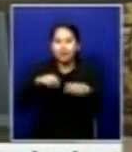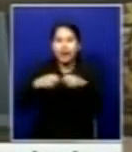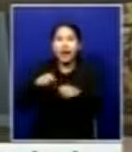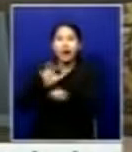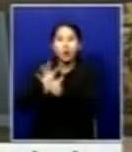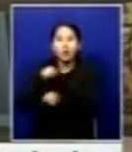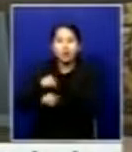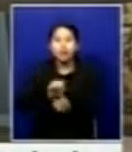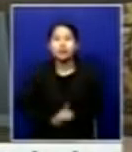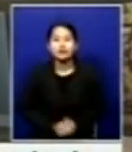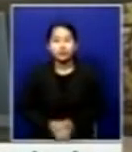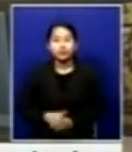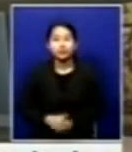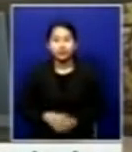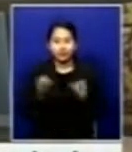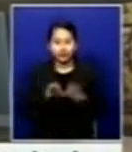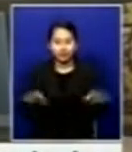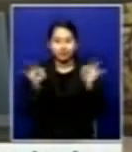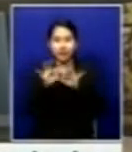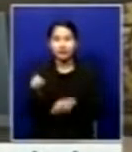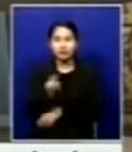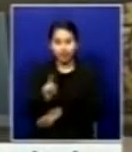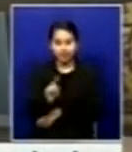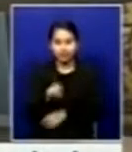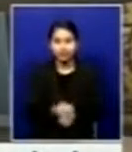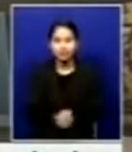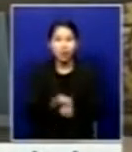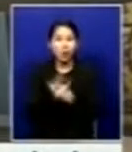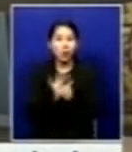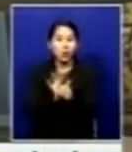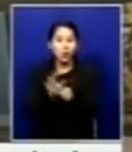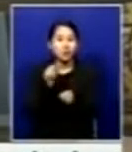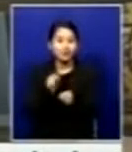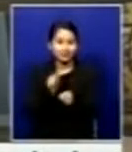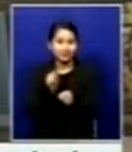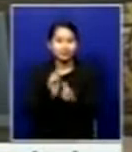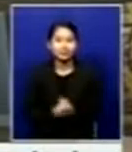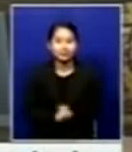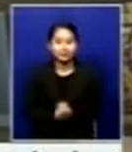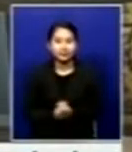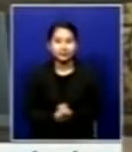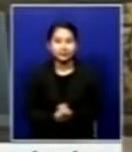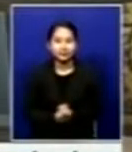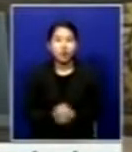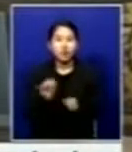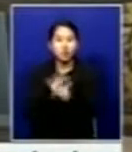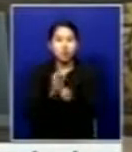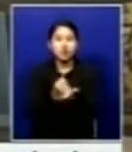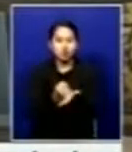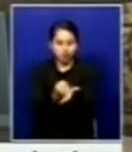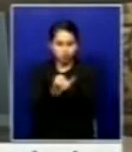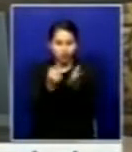อ้างได้และที่สำคัญครับท่านนายครับโควิดเข้ามาชุบชีวิตรัฐบาลชุดนี้เลย